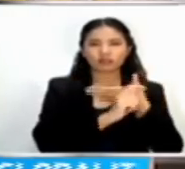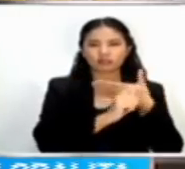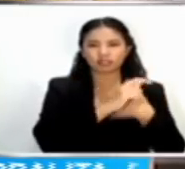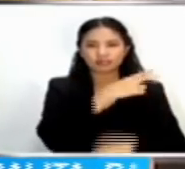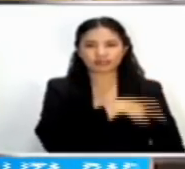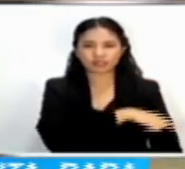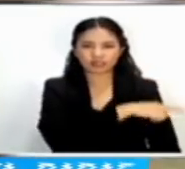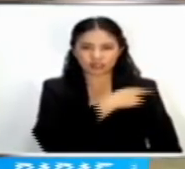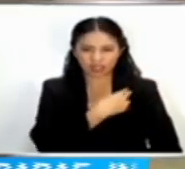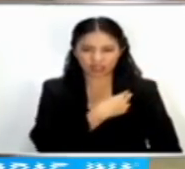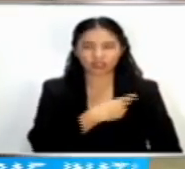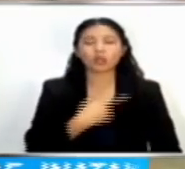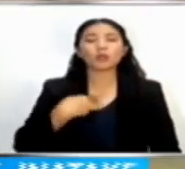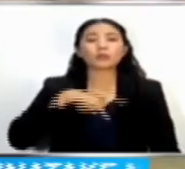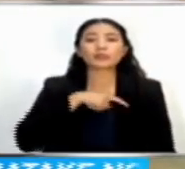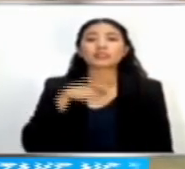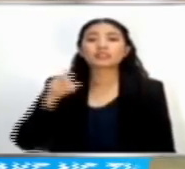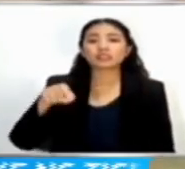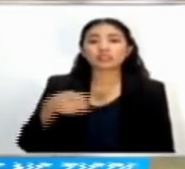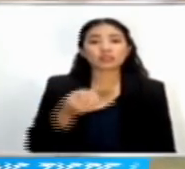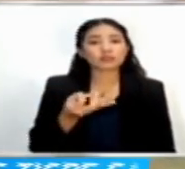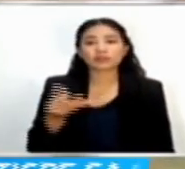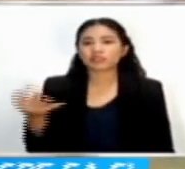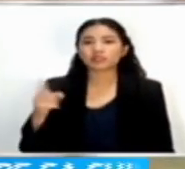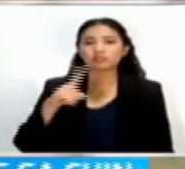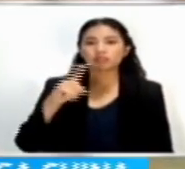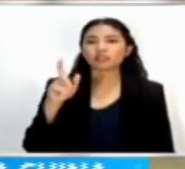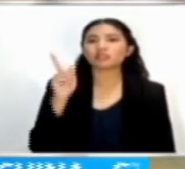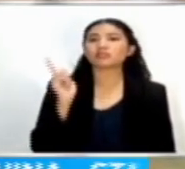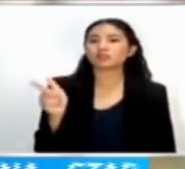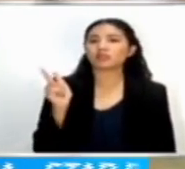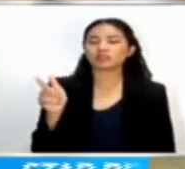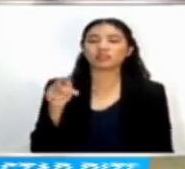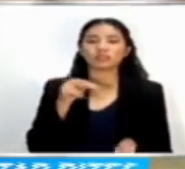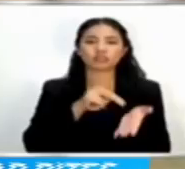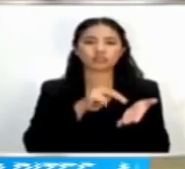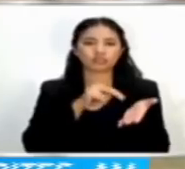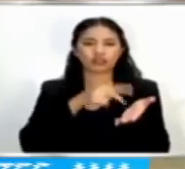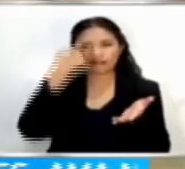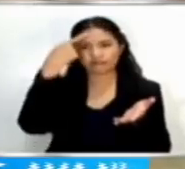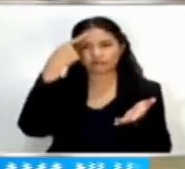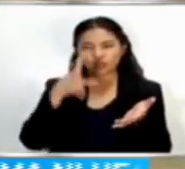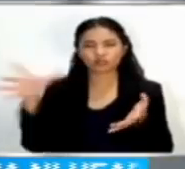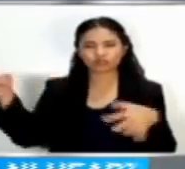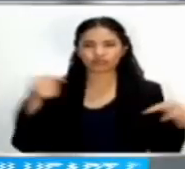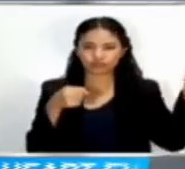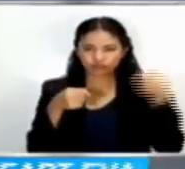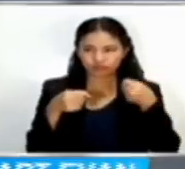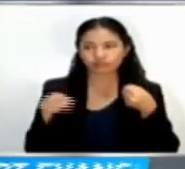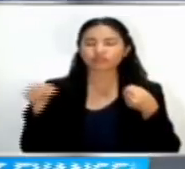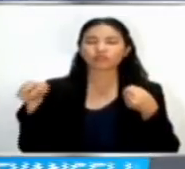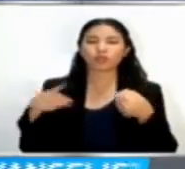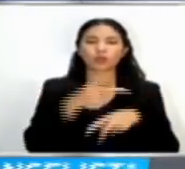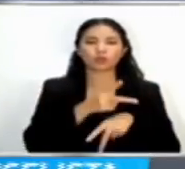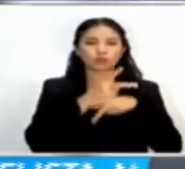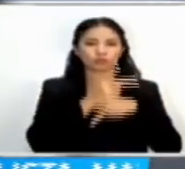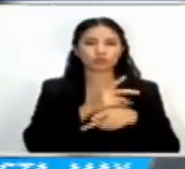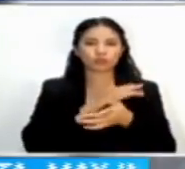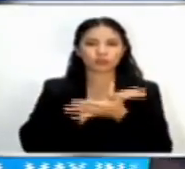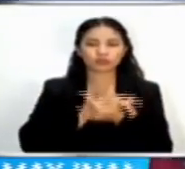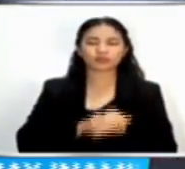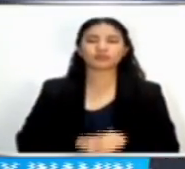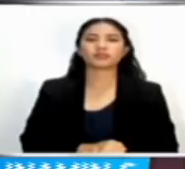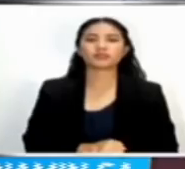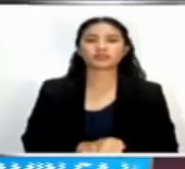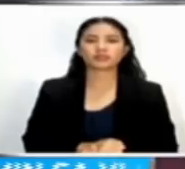120 nurses for our expansion for COVID cases. At ngayon, gaya ng